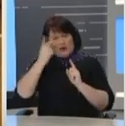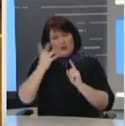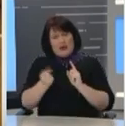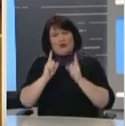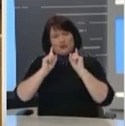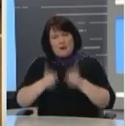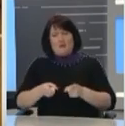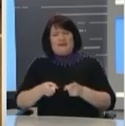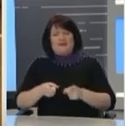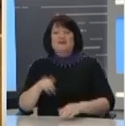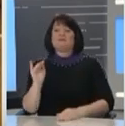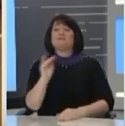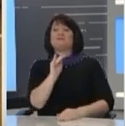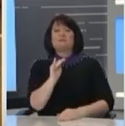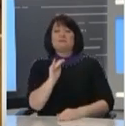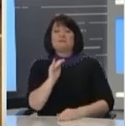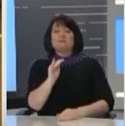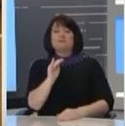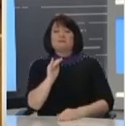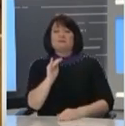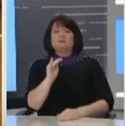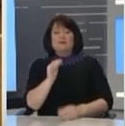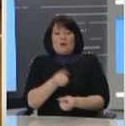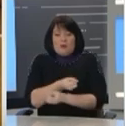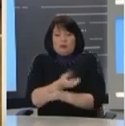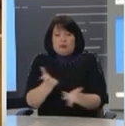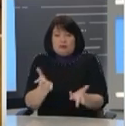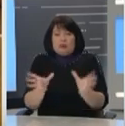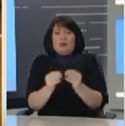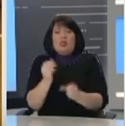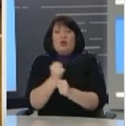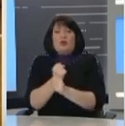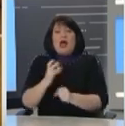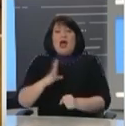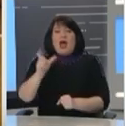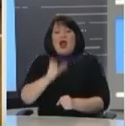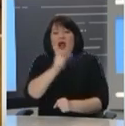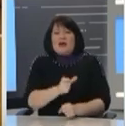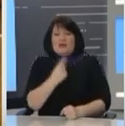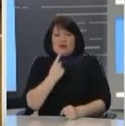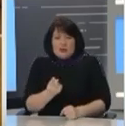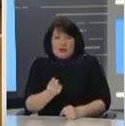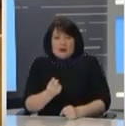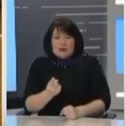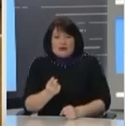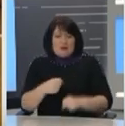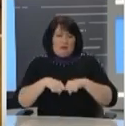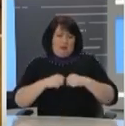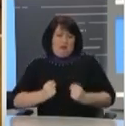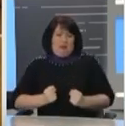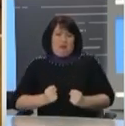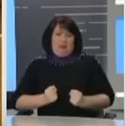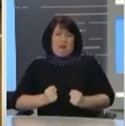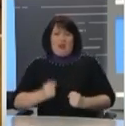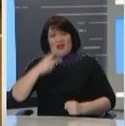Μη σκορπάτε λοιπόν την ιτοπάθεια στον κόσμο της εργασίας, ότι καταργείται το δικαίωμα στην απεργία.